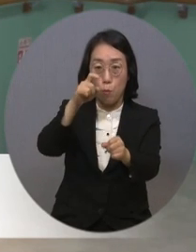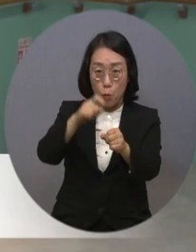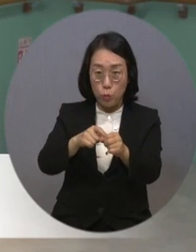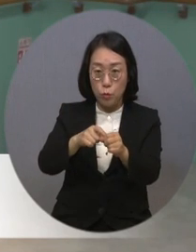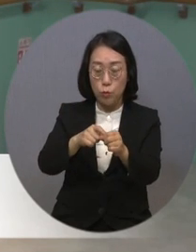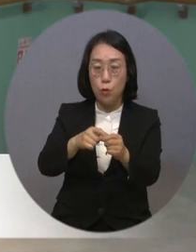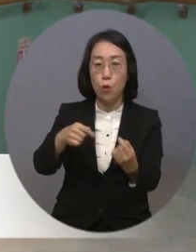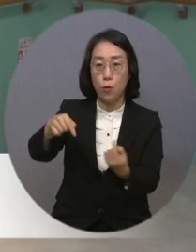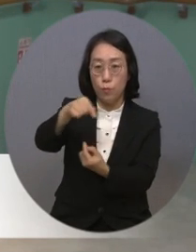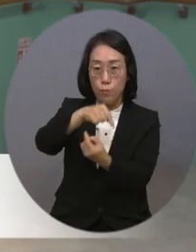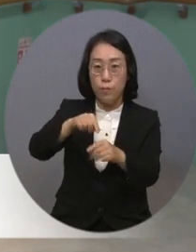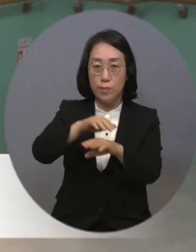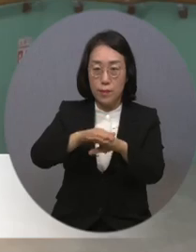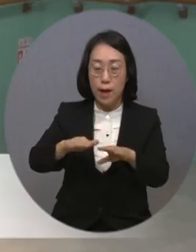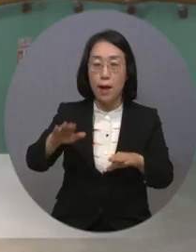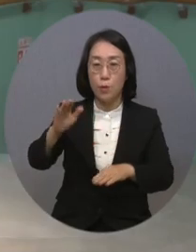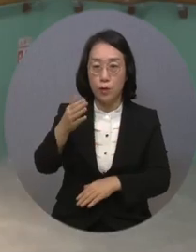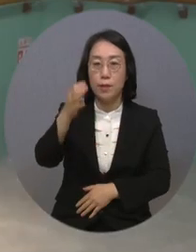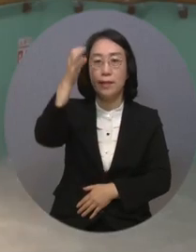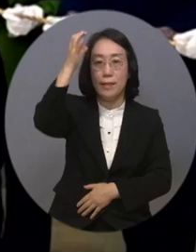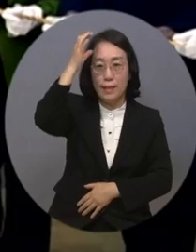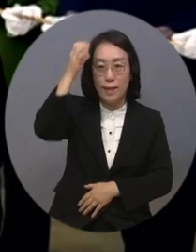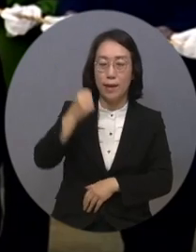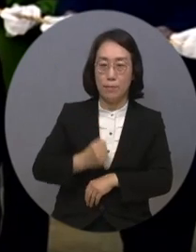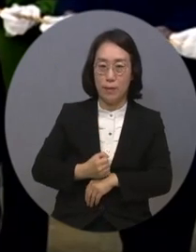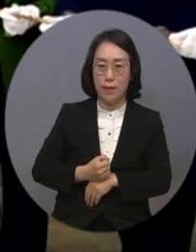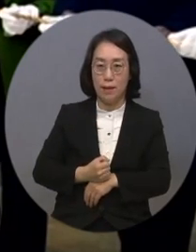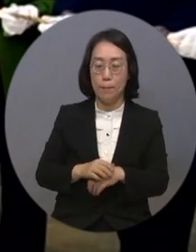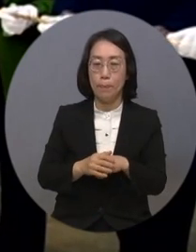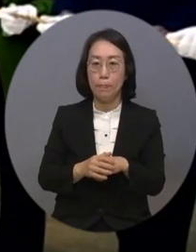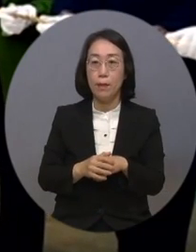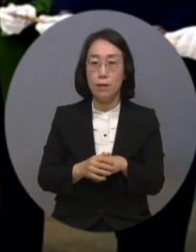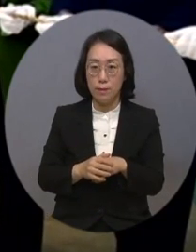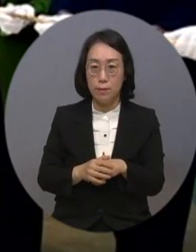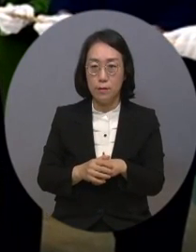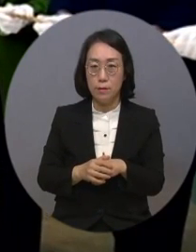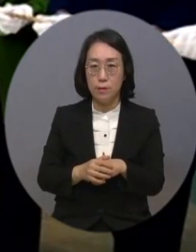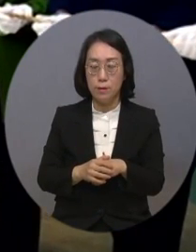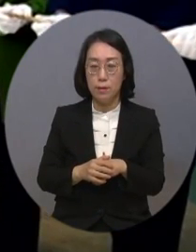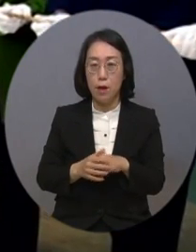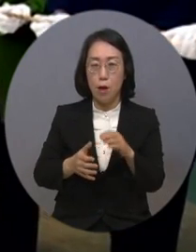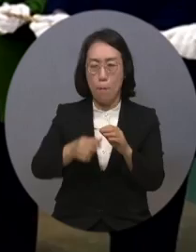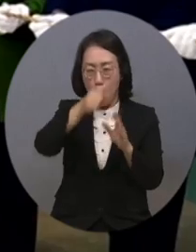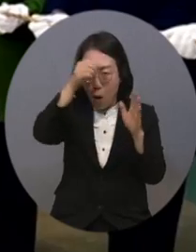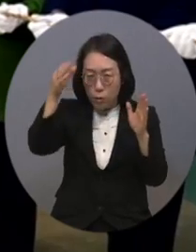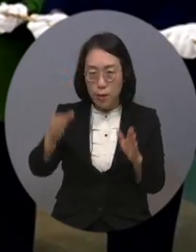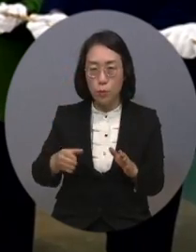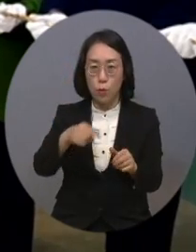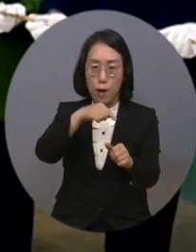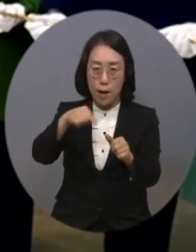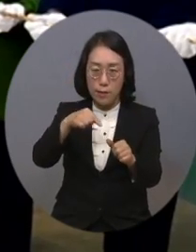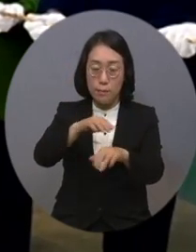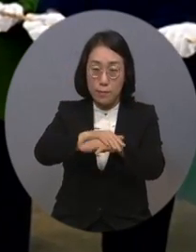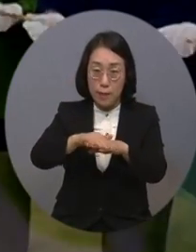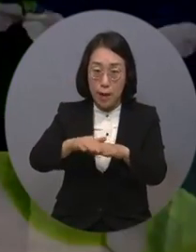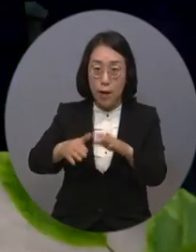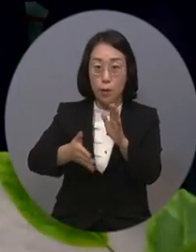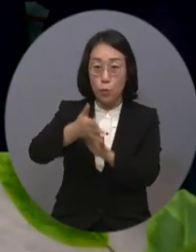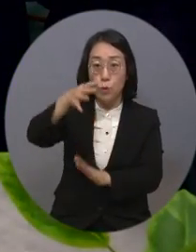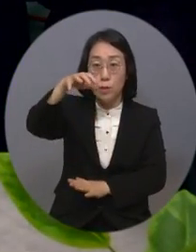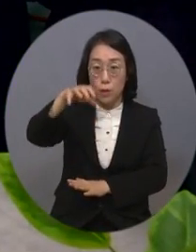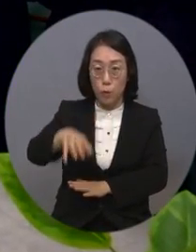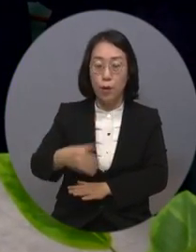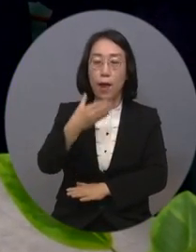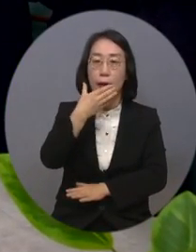수 있을 것으로 저는 기대를 하고 있습니다. 장애인 평생 학습 도시로서의 의정부시는 시민과 함께